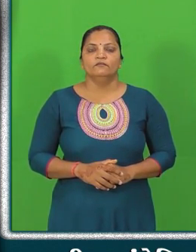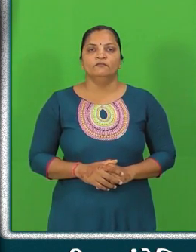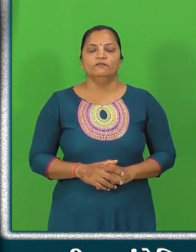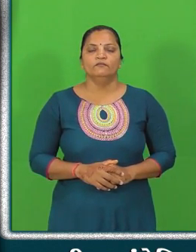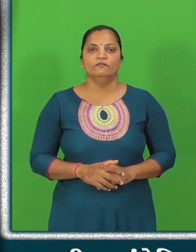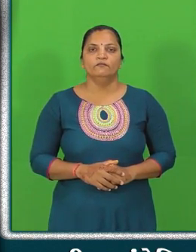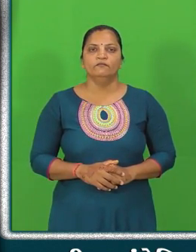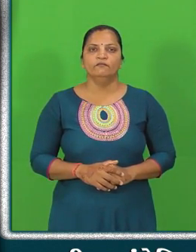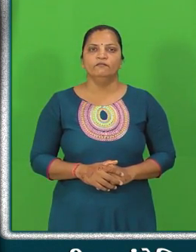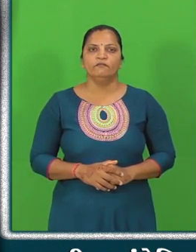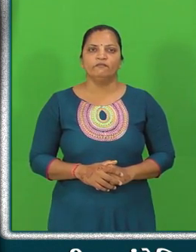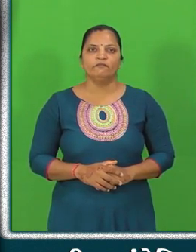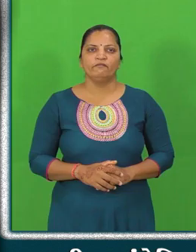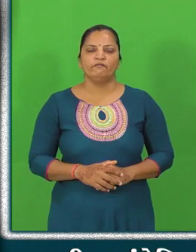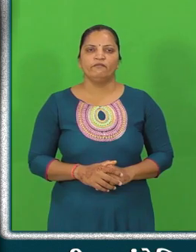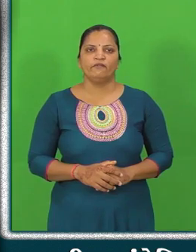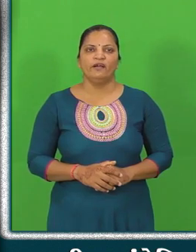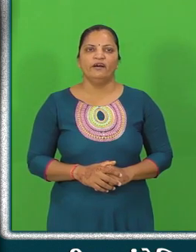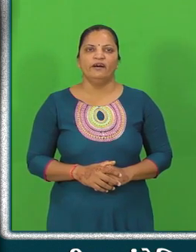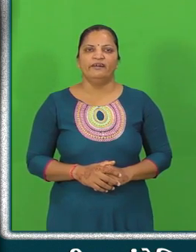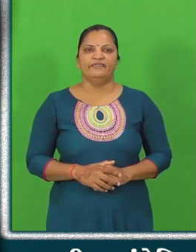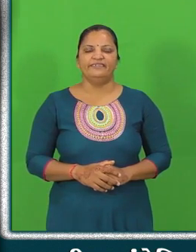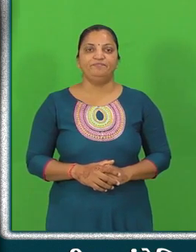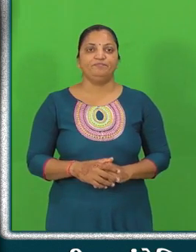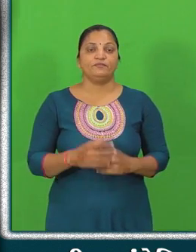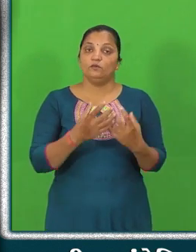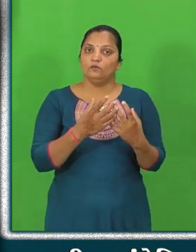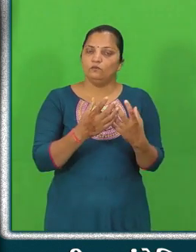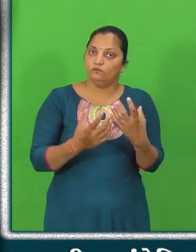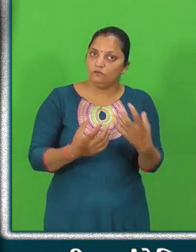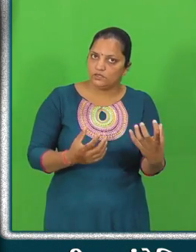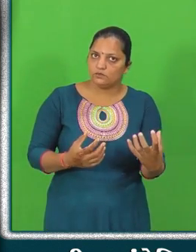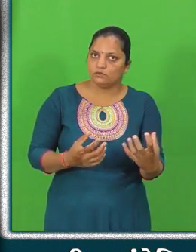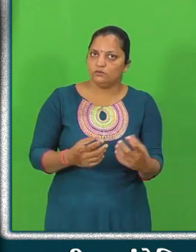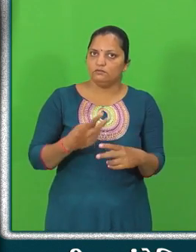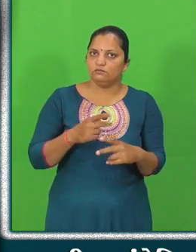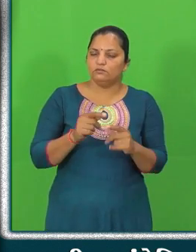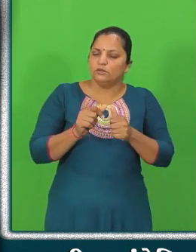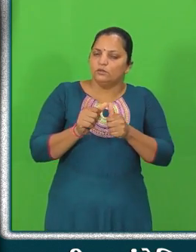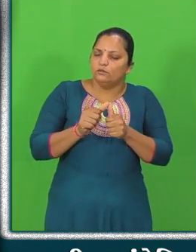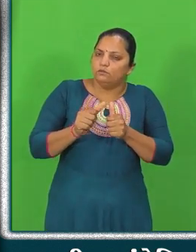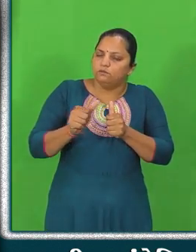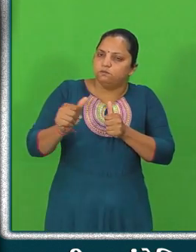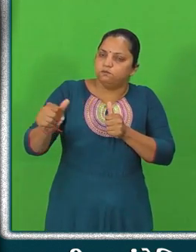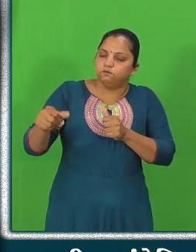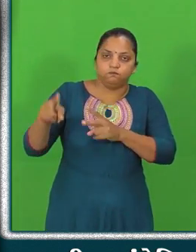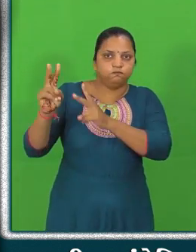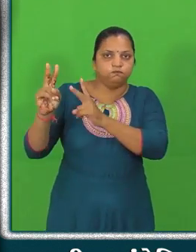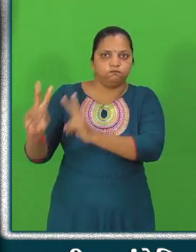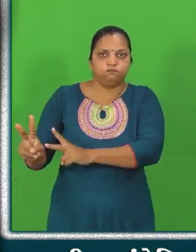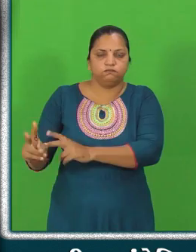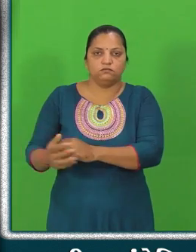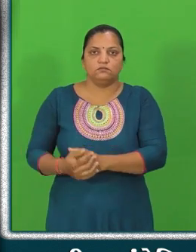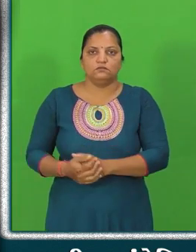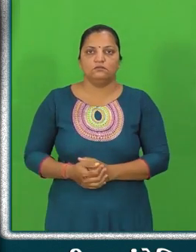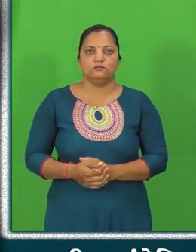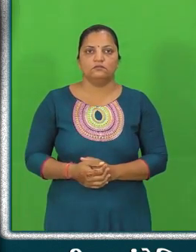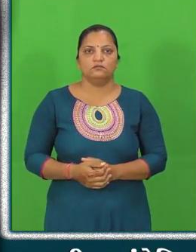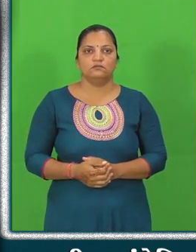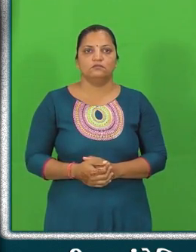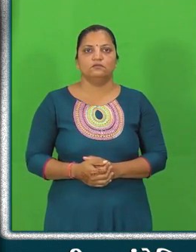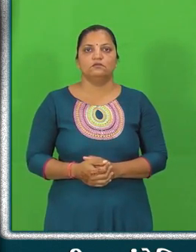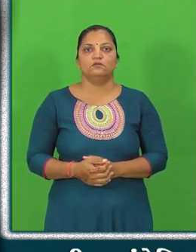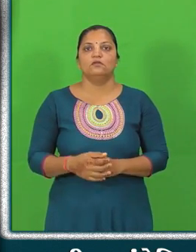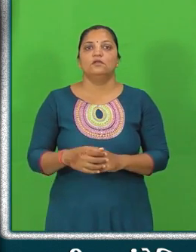તમારે જોવાનું છે અહીંયા કે આપણે જ્યારે વસ્તુને અનંત અંતરે મૂકીએ છીએ ત્યારે પ્રતિબિંબનું